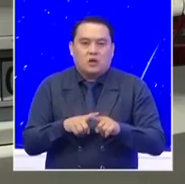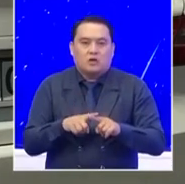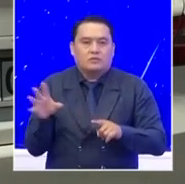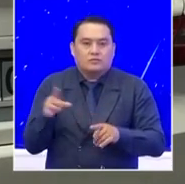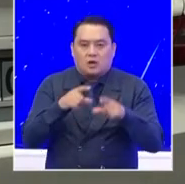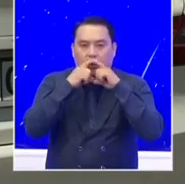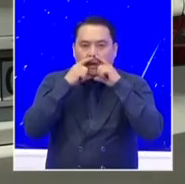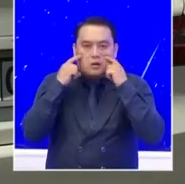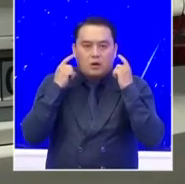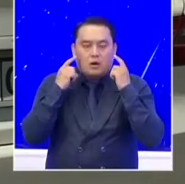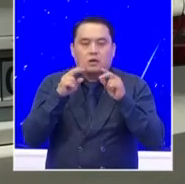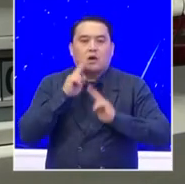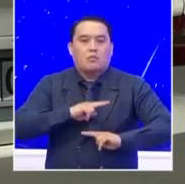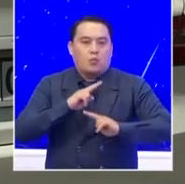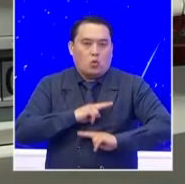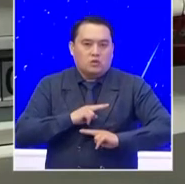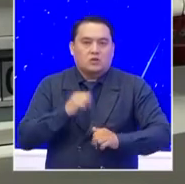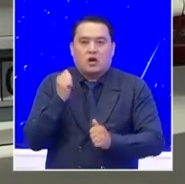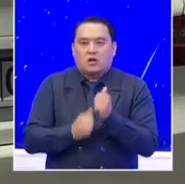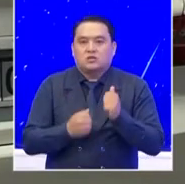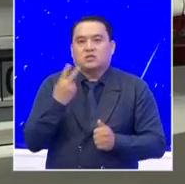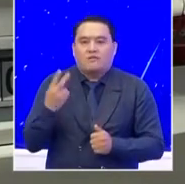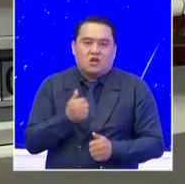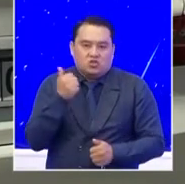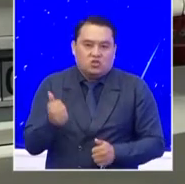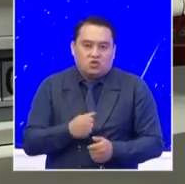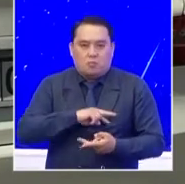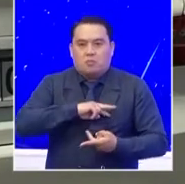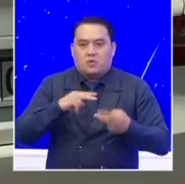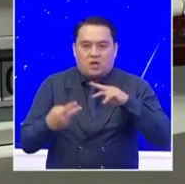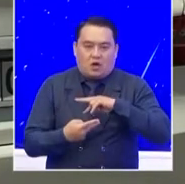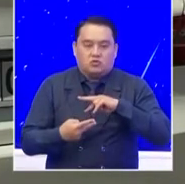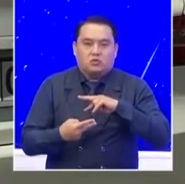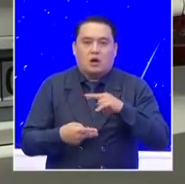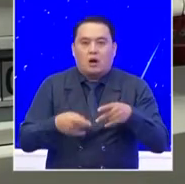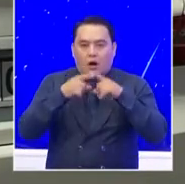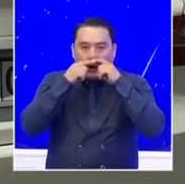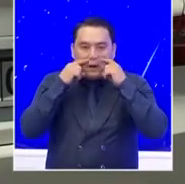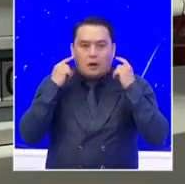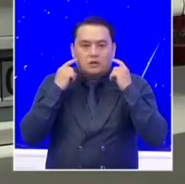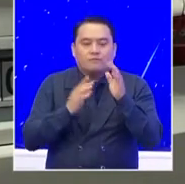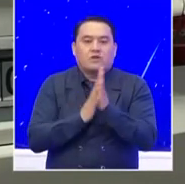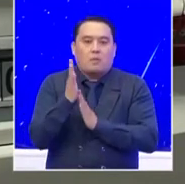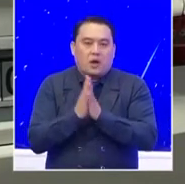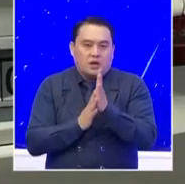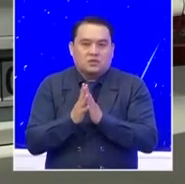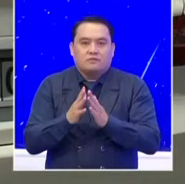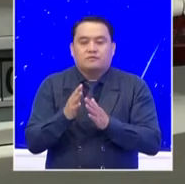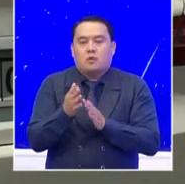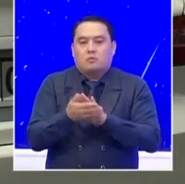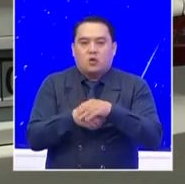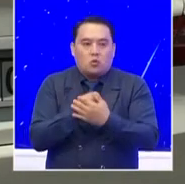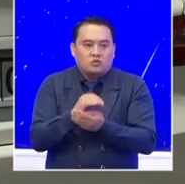надевают маски, не снимая. Каждые через 2 часа маски меняются. Также одеваем все перчатки. Антисептики,